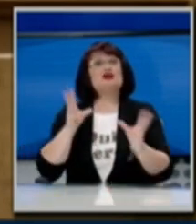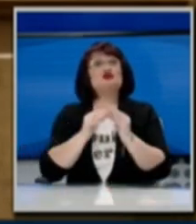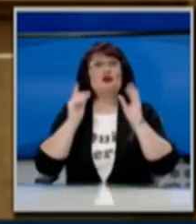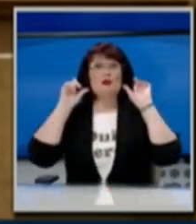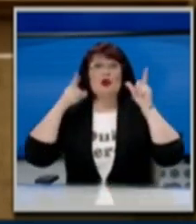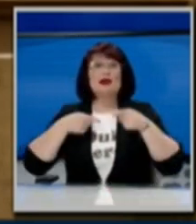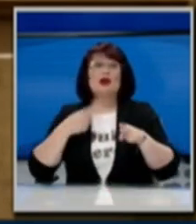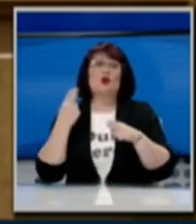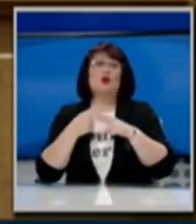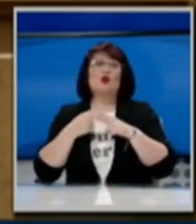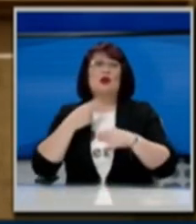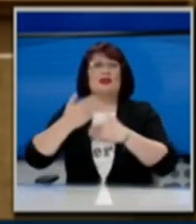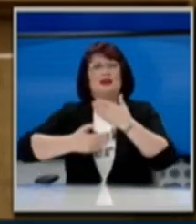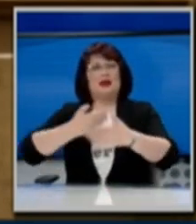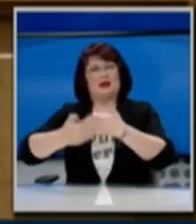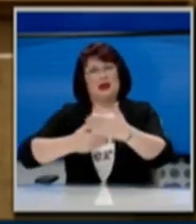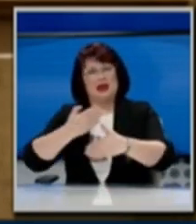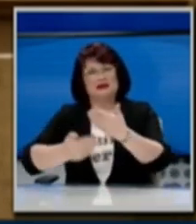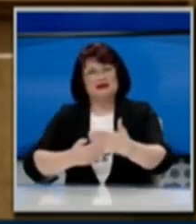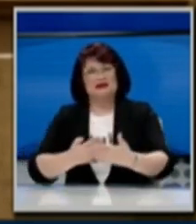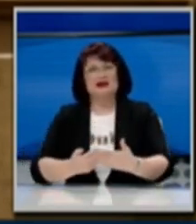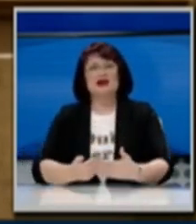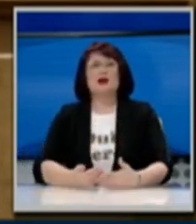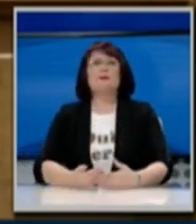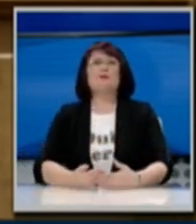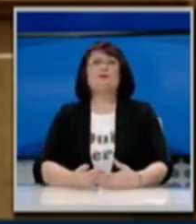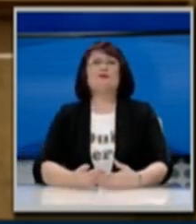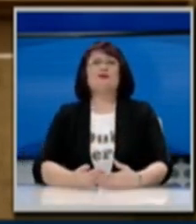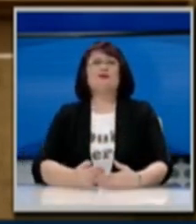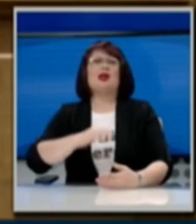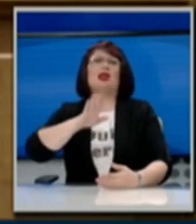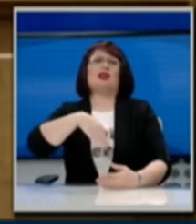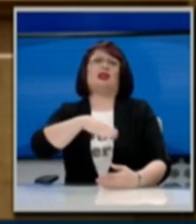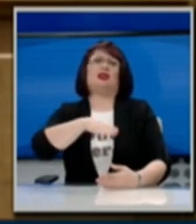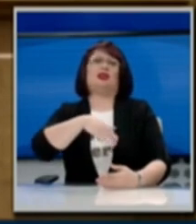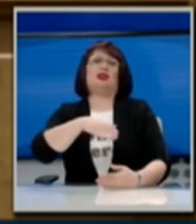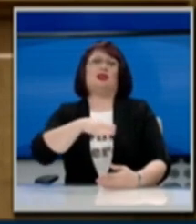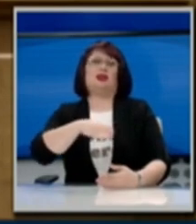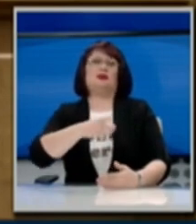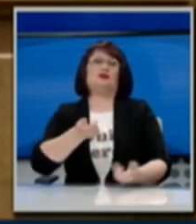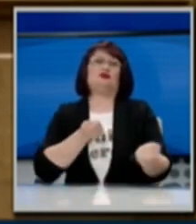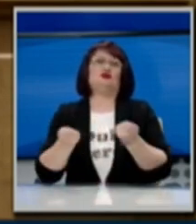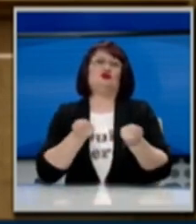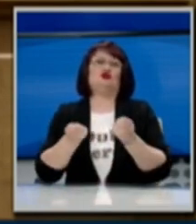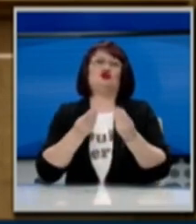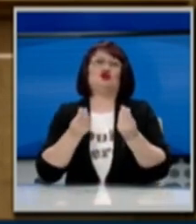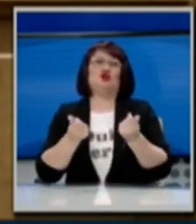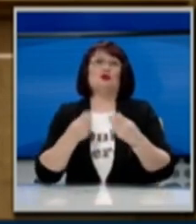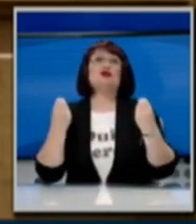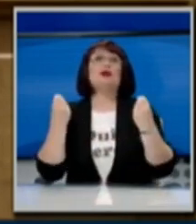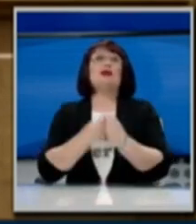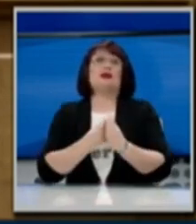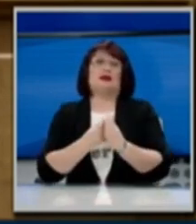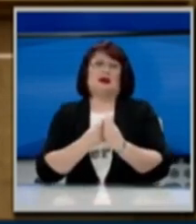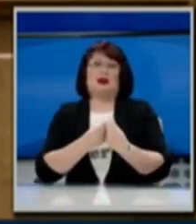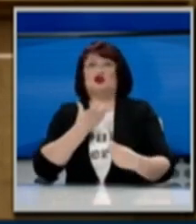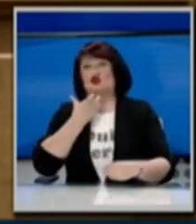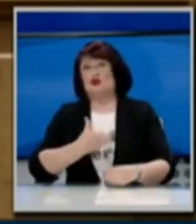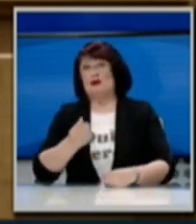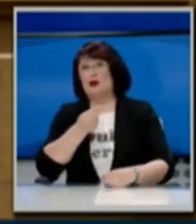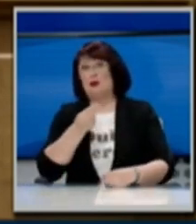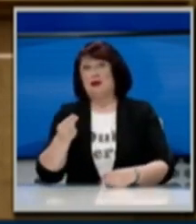δημοκρατία έγινε με τρόπο υποβαθμισμένο και αναντίστοιχο με τη σοβαρότητά